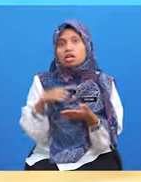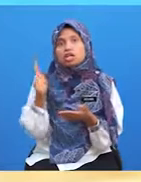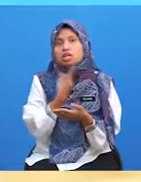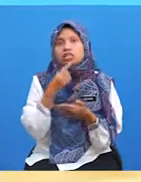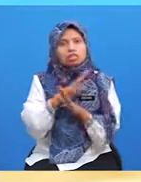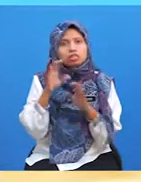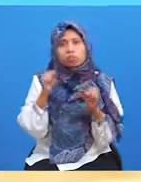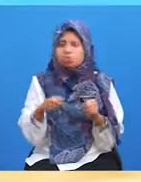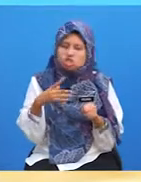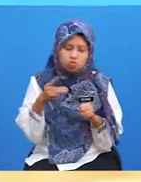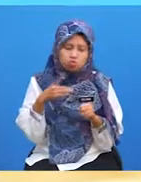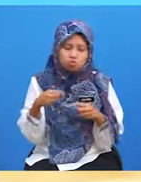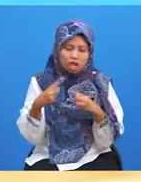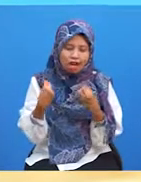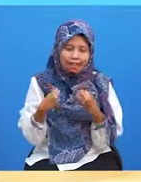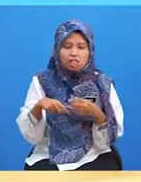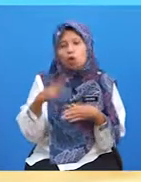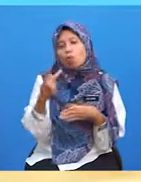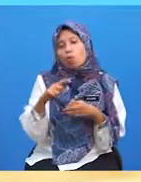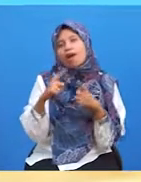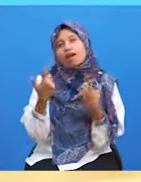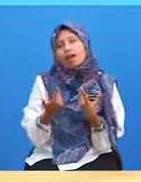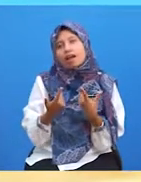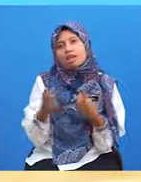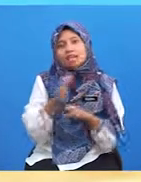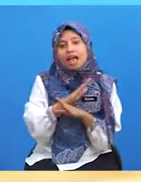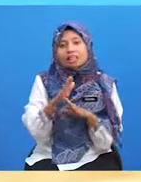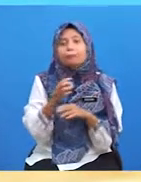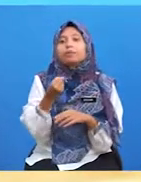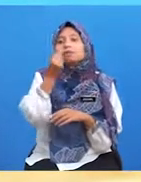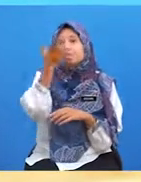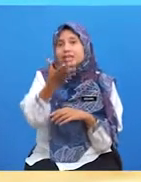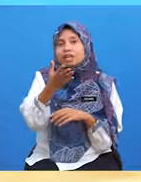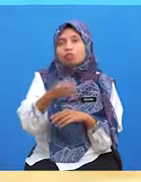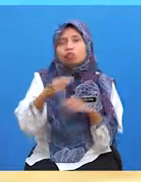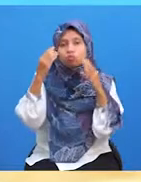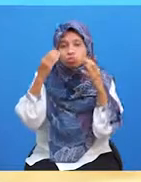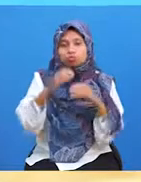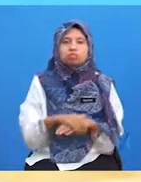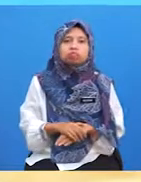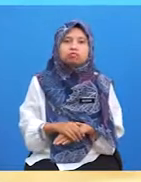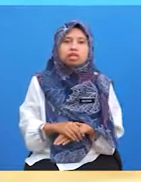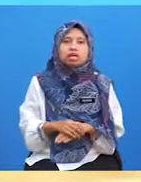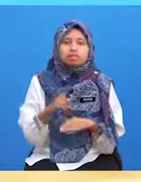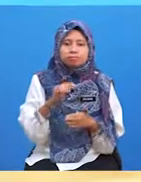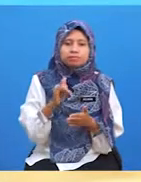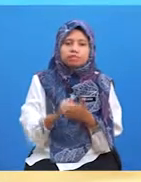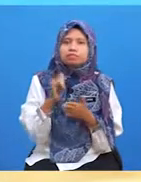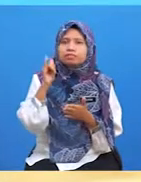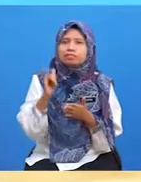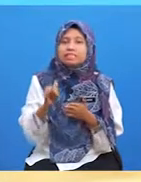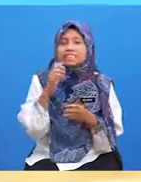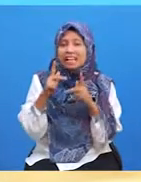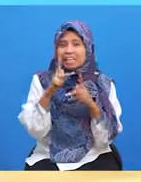boleh sesuka hati keluar kelas tanpa kebenaran guru. Inilah yang dikatakan di